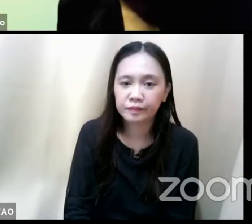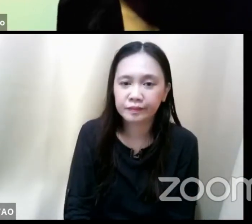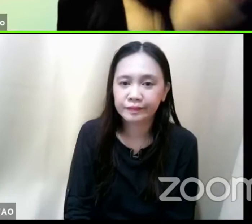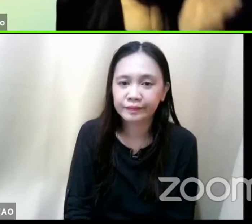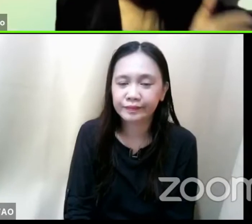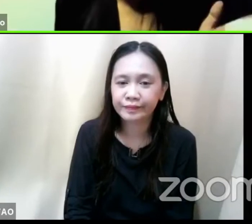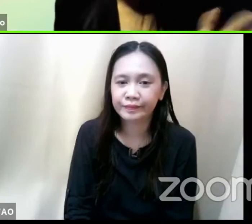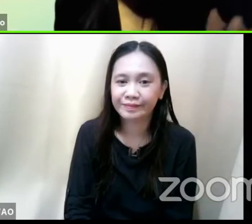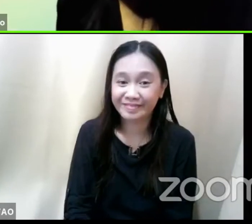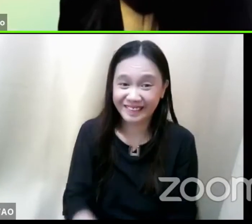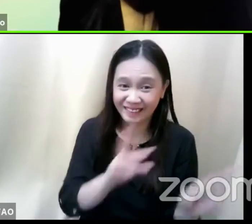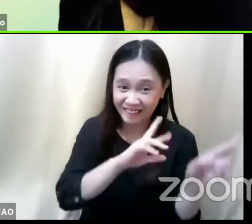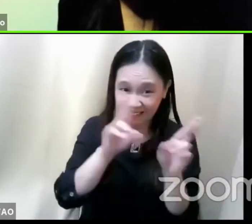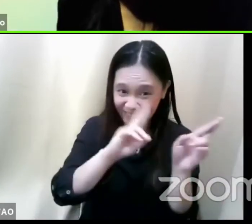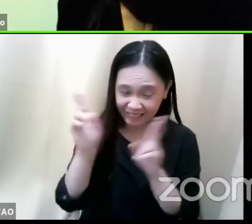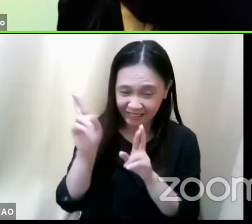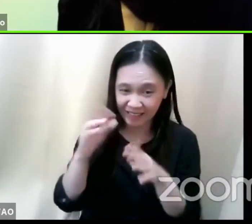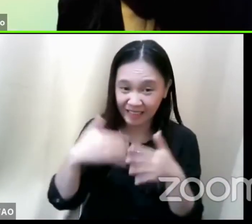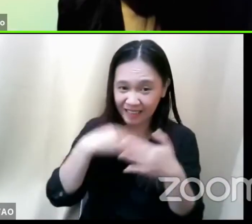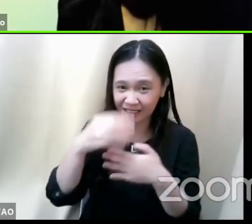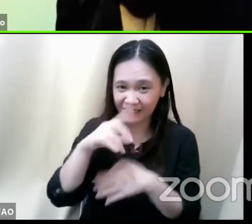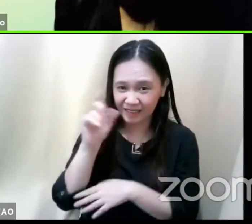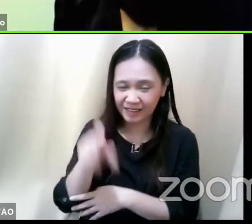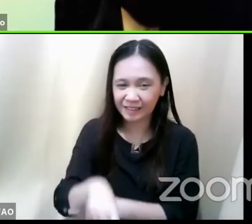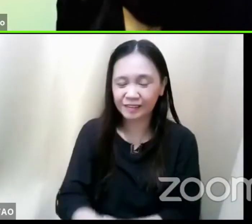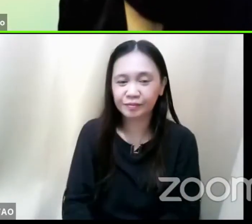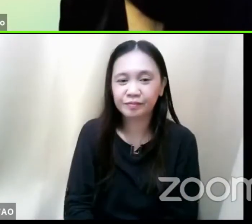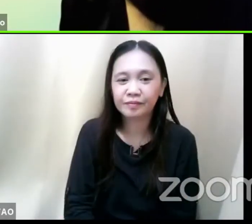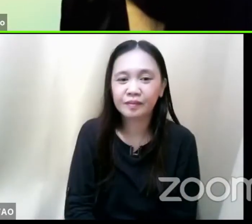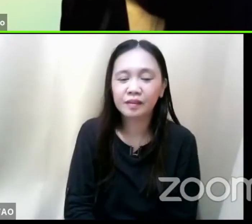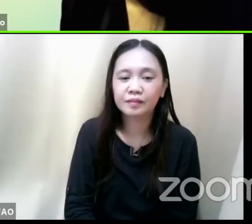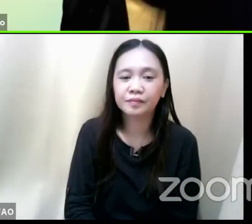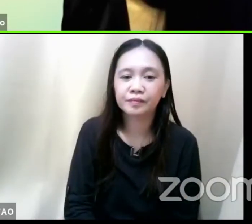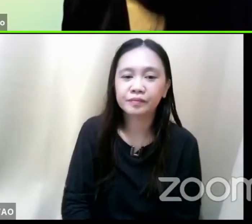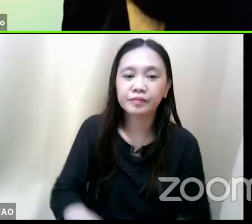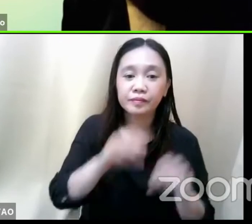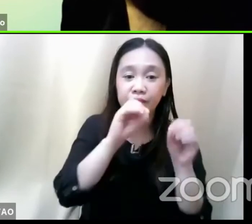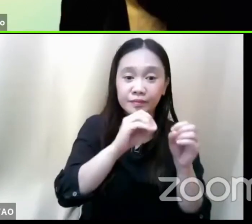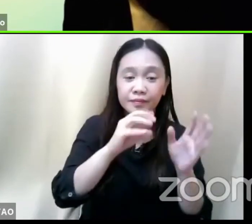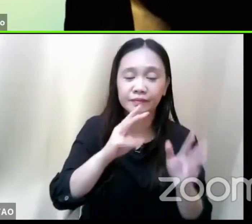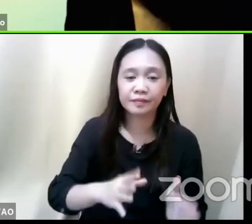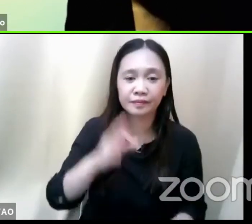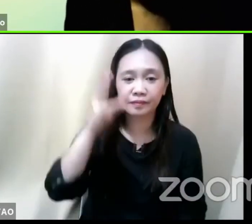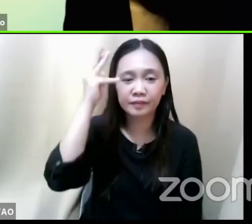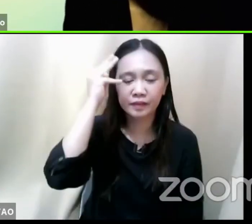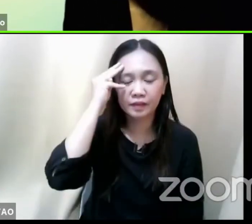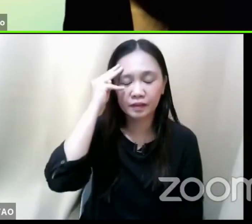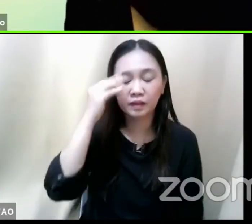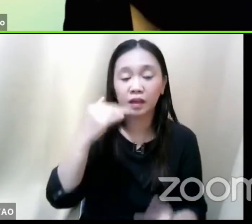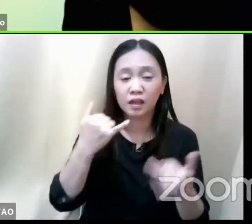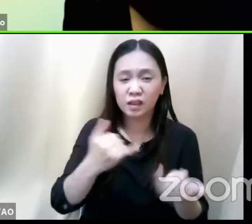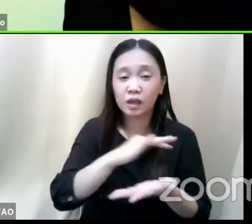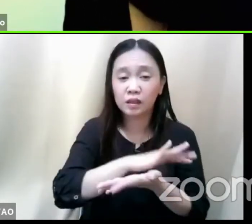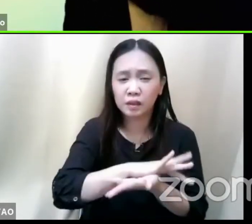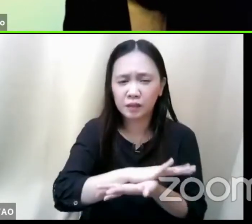Okay po, ready na po tayo sa next question po. Yes po. Teacher Mark, ngayong pandemic context, paano